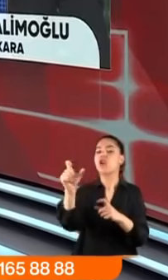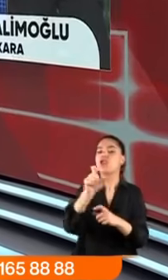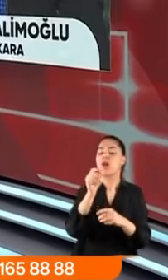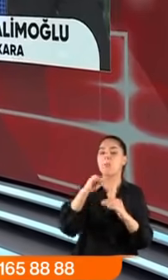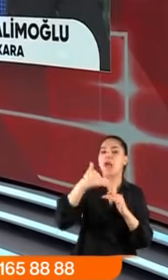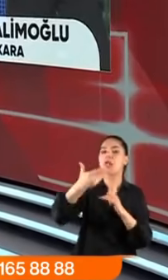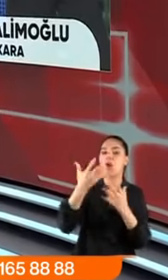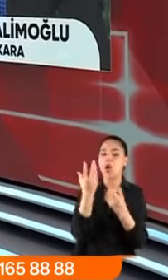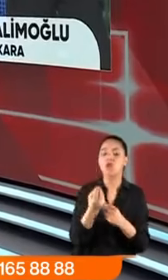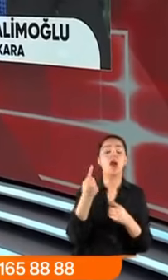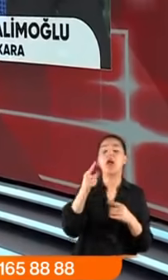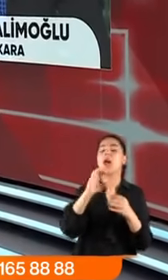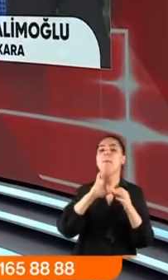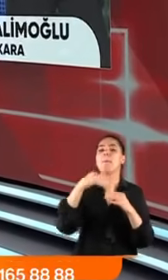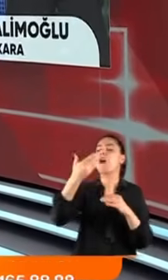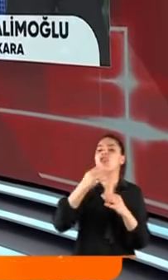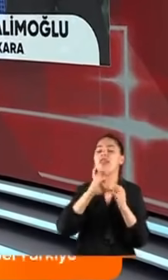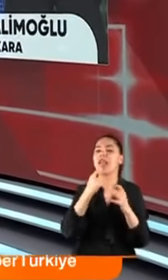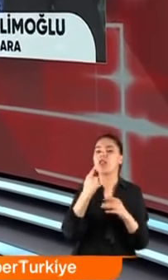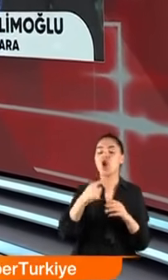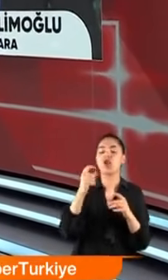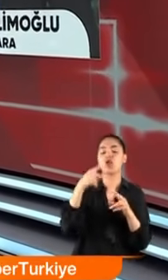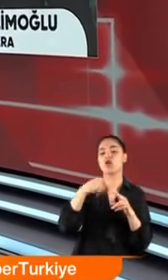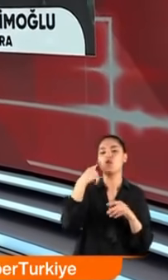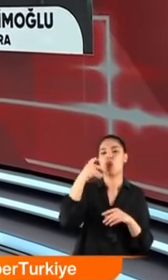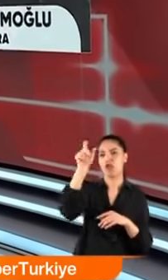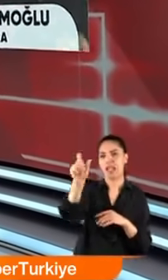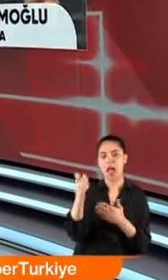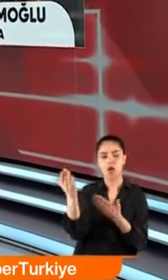neler söyledi Cumhurbaşkanı? Sana bırakayım sözü.